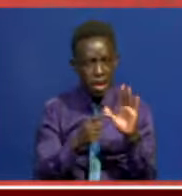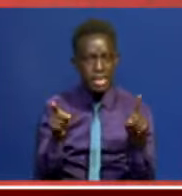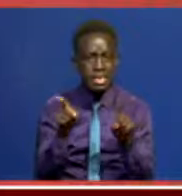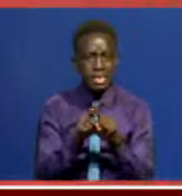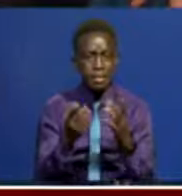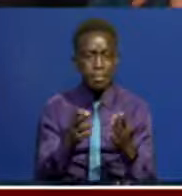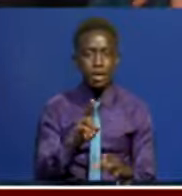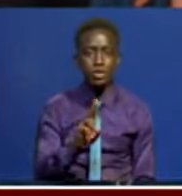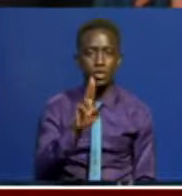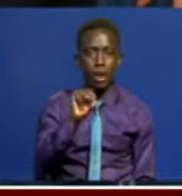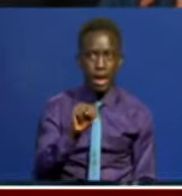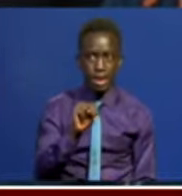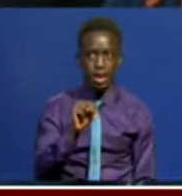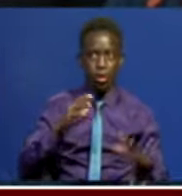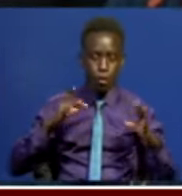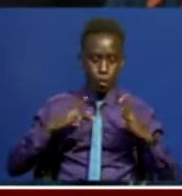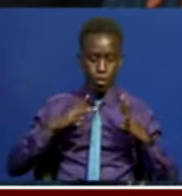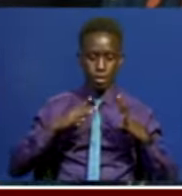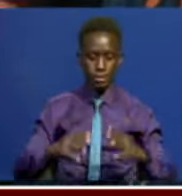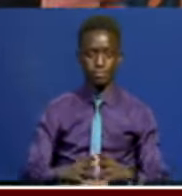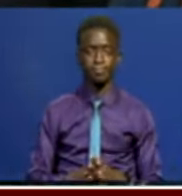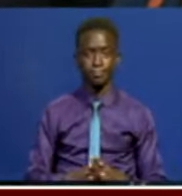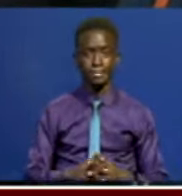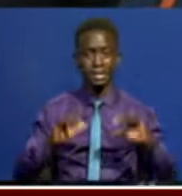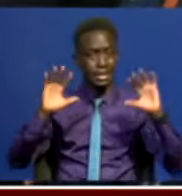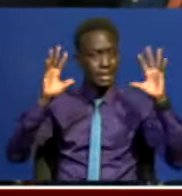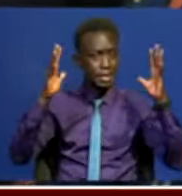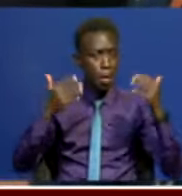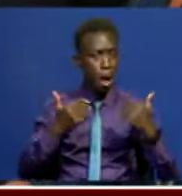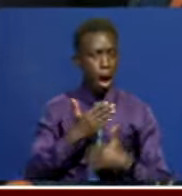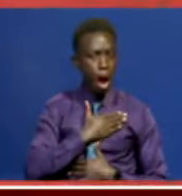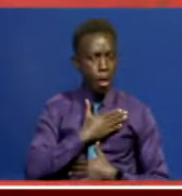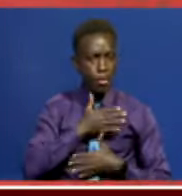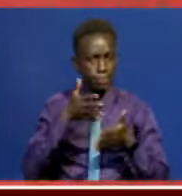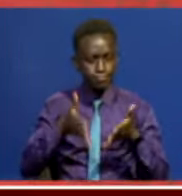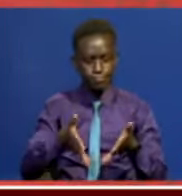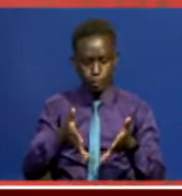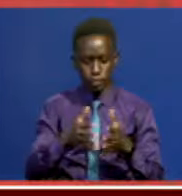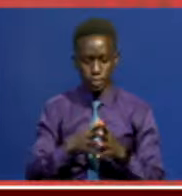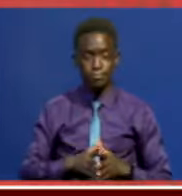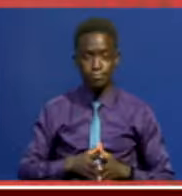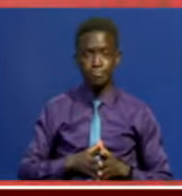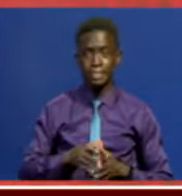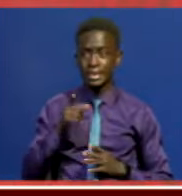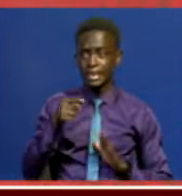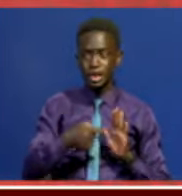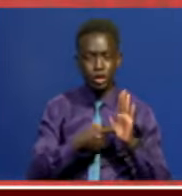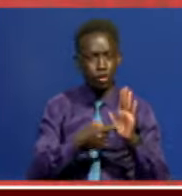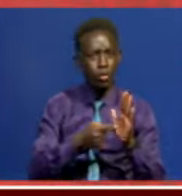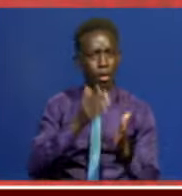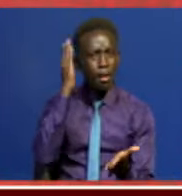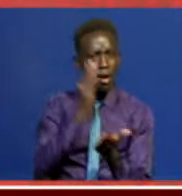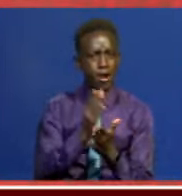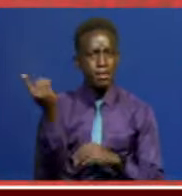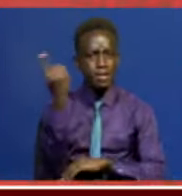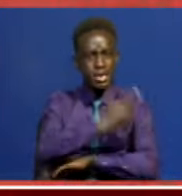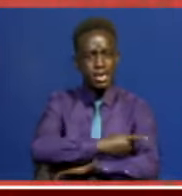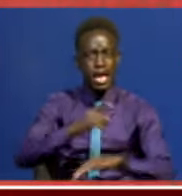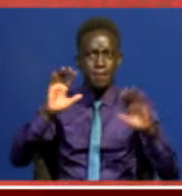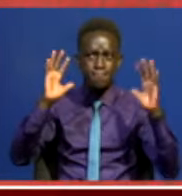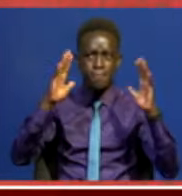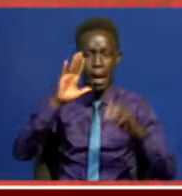UN holiday calendar. Our celebration here today precedes the actual day commemorated by the